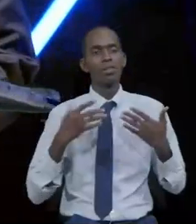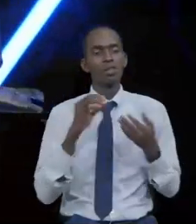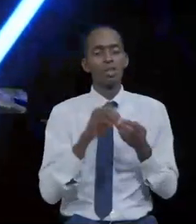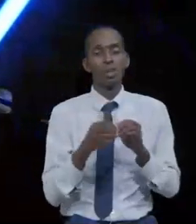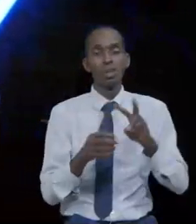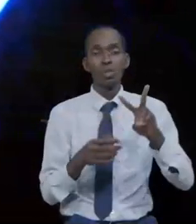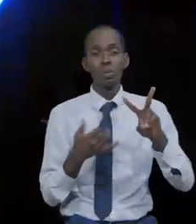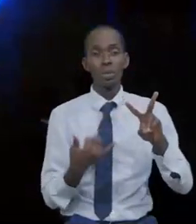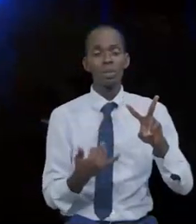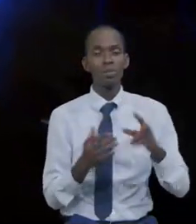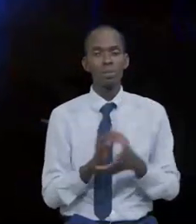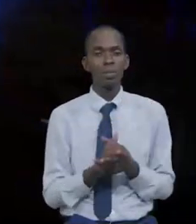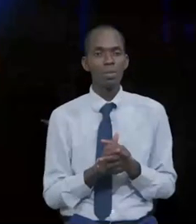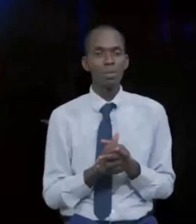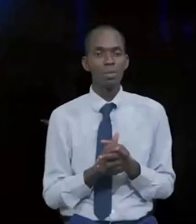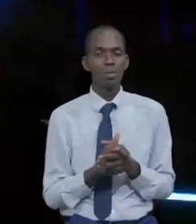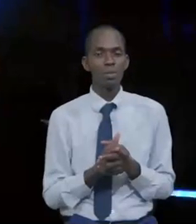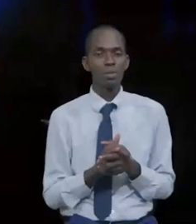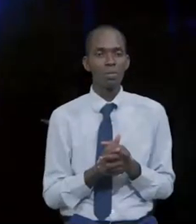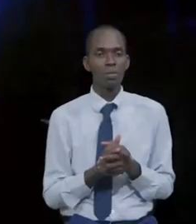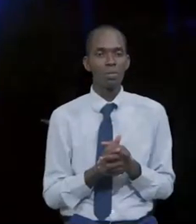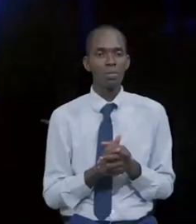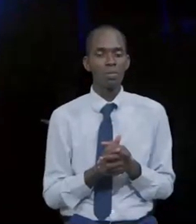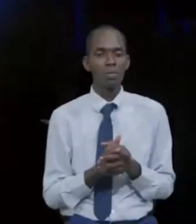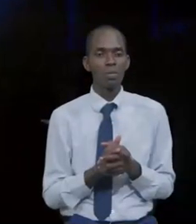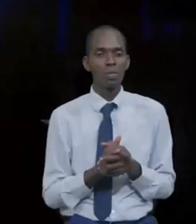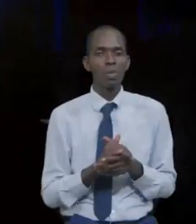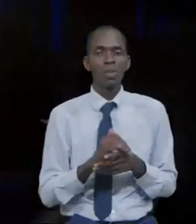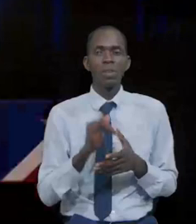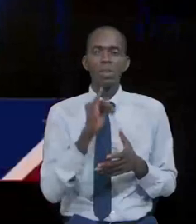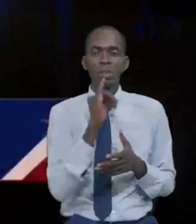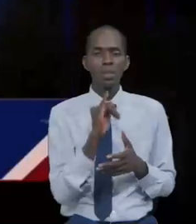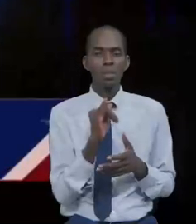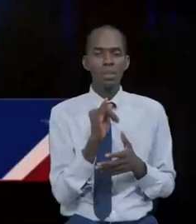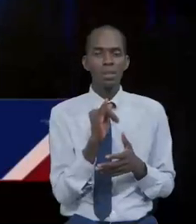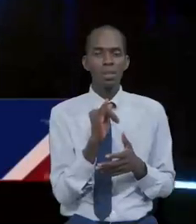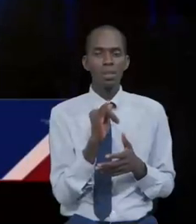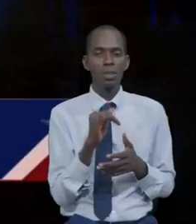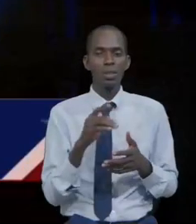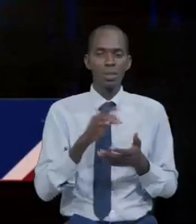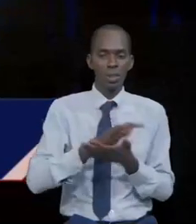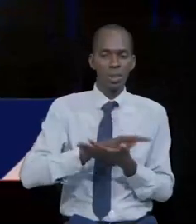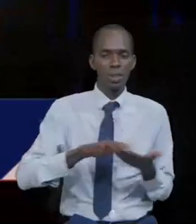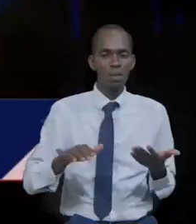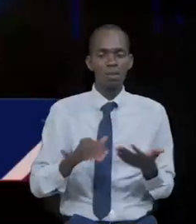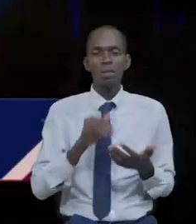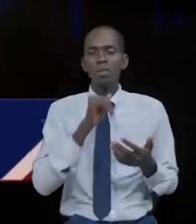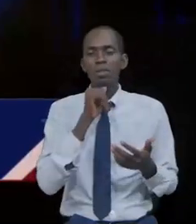Deuxième section ici, deuxième session, c'est une conscience purifiée